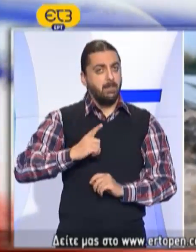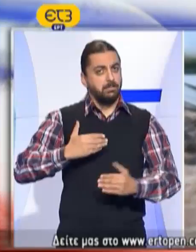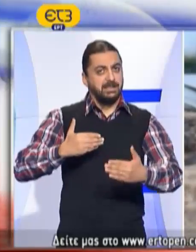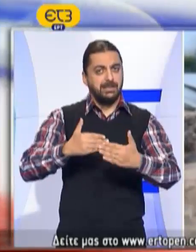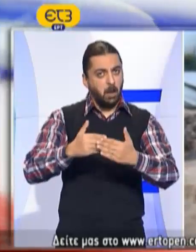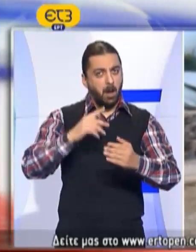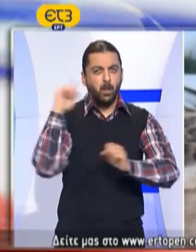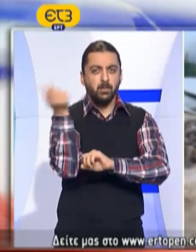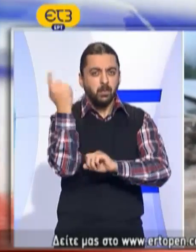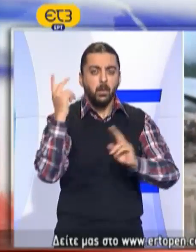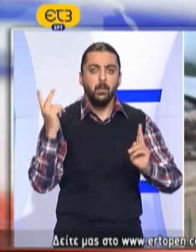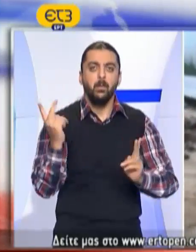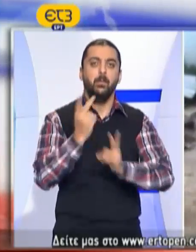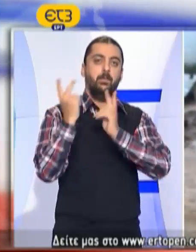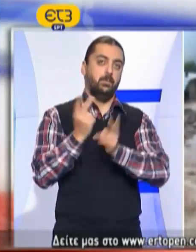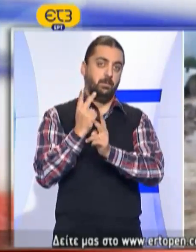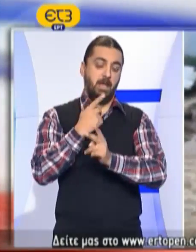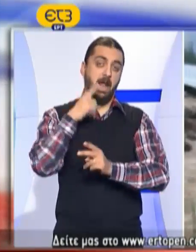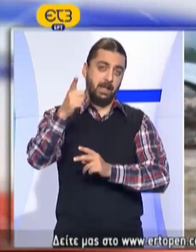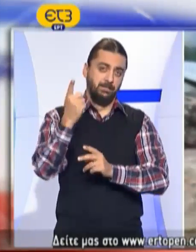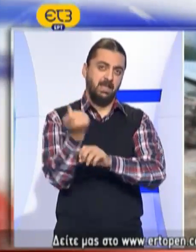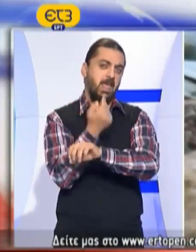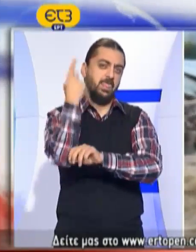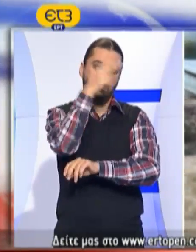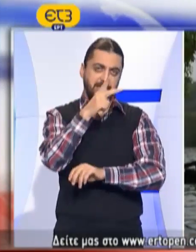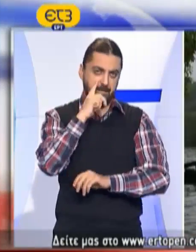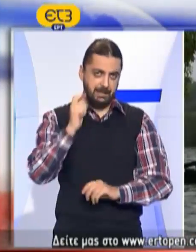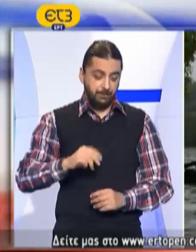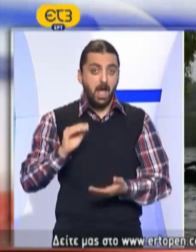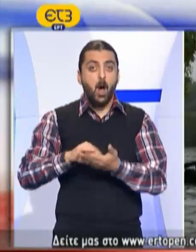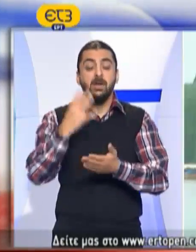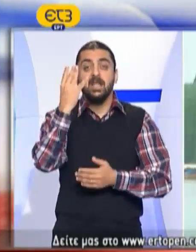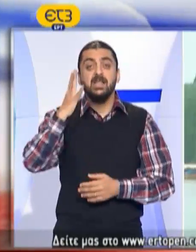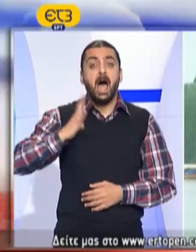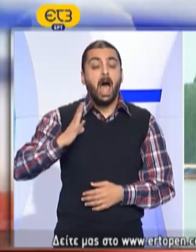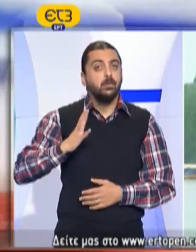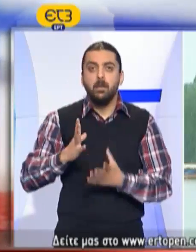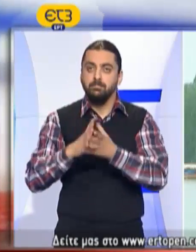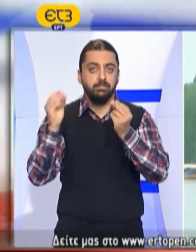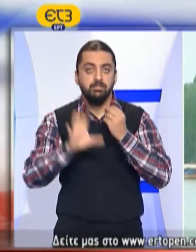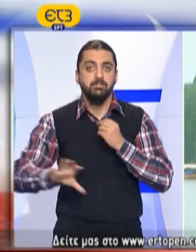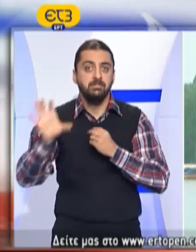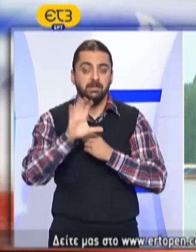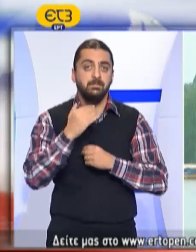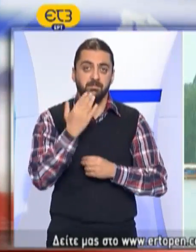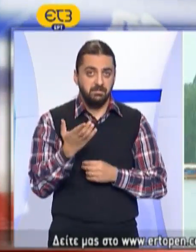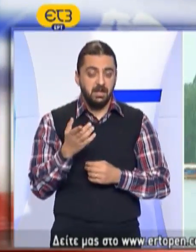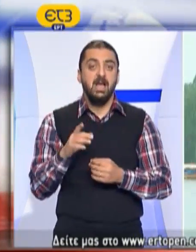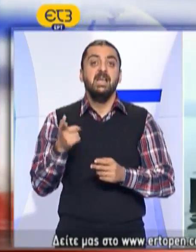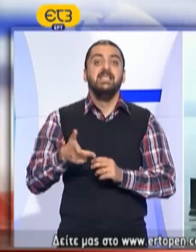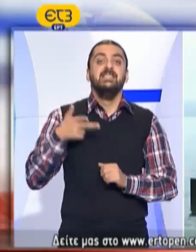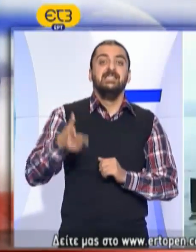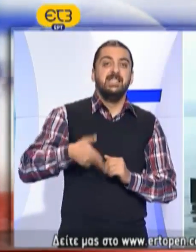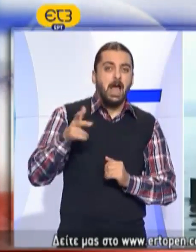όπως μετέδωσε το κινέζικο πρακτορείο ειδήσεων. 4 ακόμη άνθρωποι αγνοούνται, αναφέρει το πρακτορείο. Οι πτήσεις και οι υπηρεσίες των